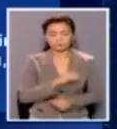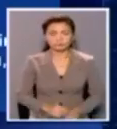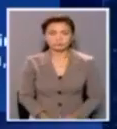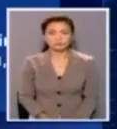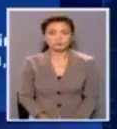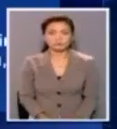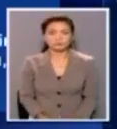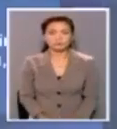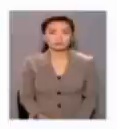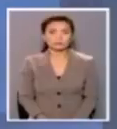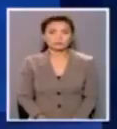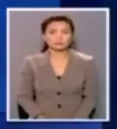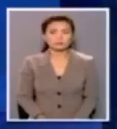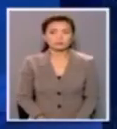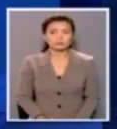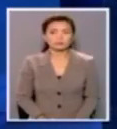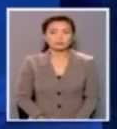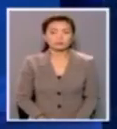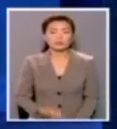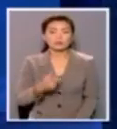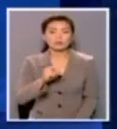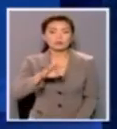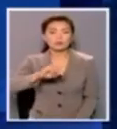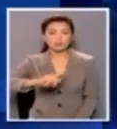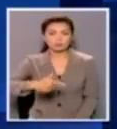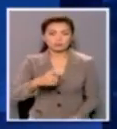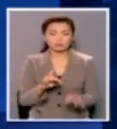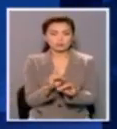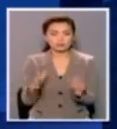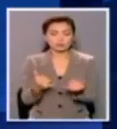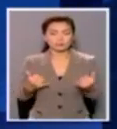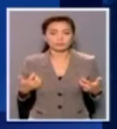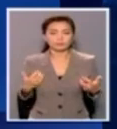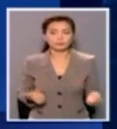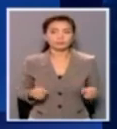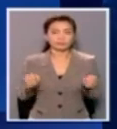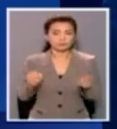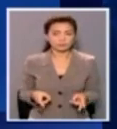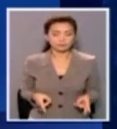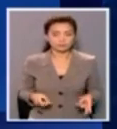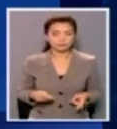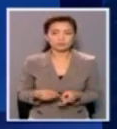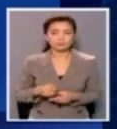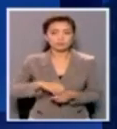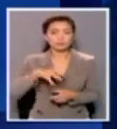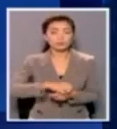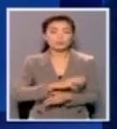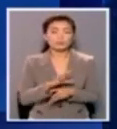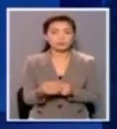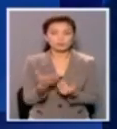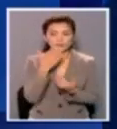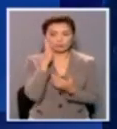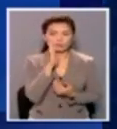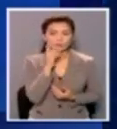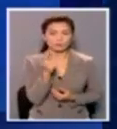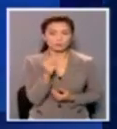келтіру. Ал эколог Махамбет Кәкімовтің айтуынша, денсаулыққа қауіп келтіретін күкірт емес, күкірт